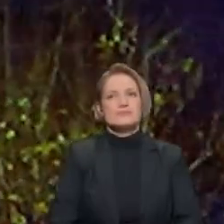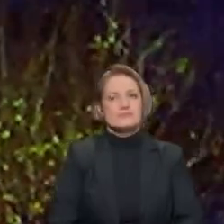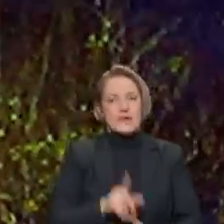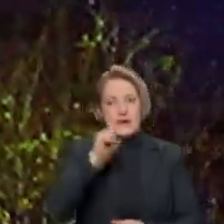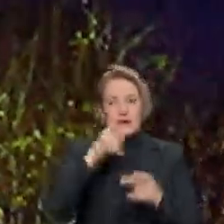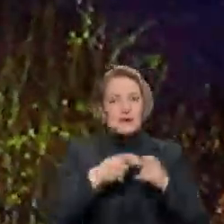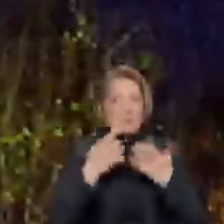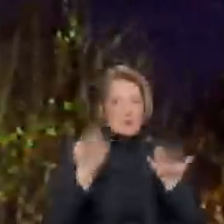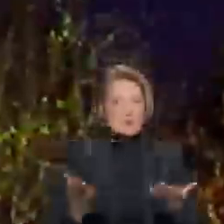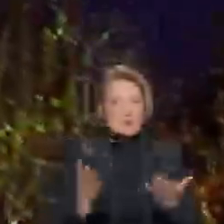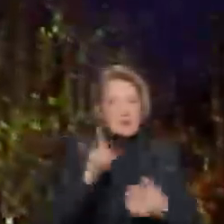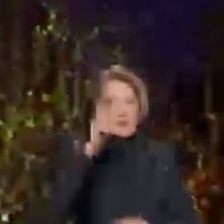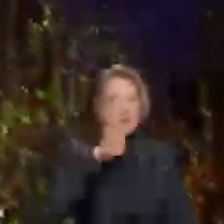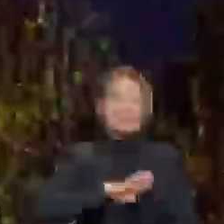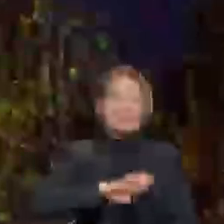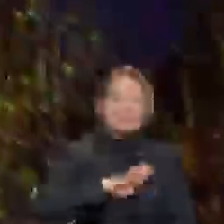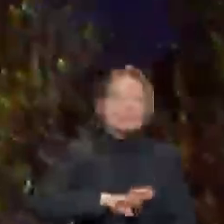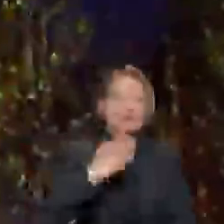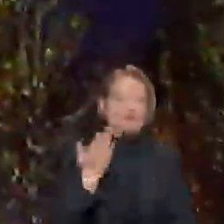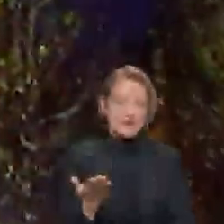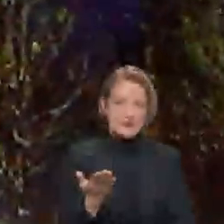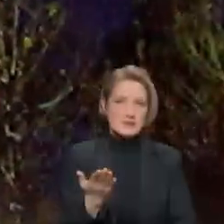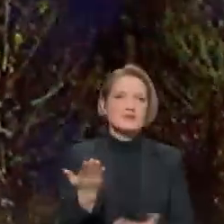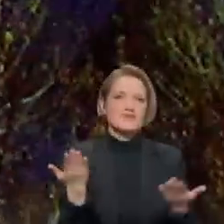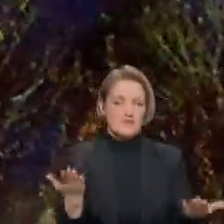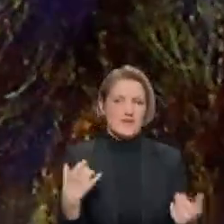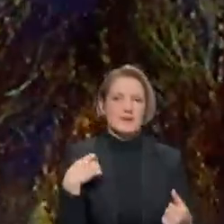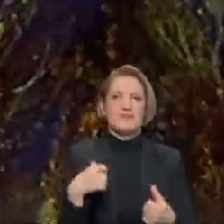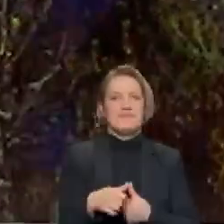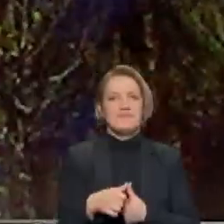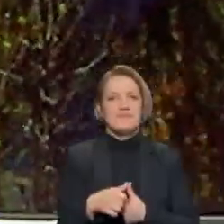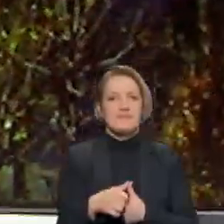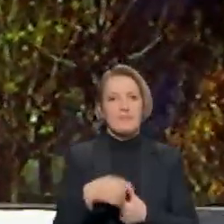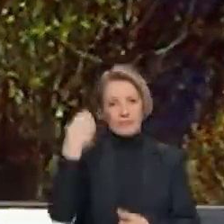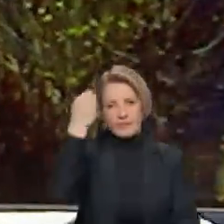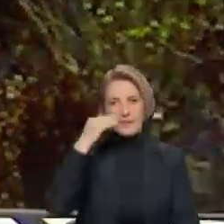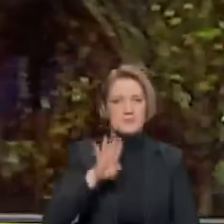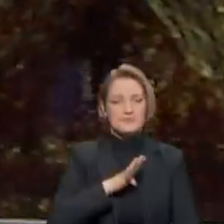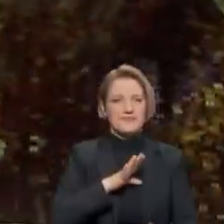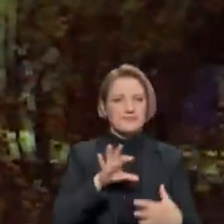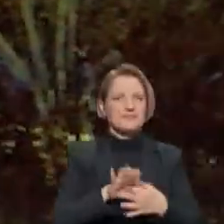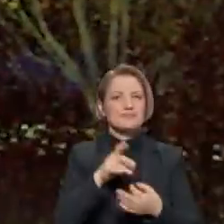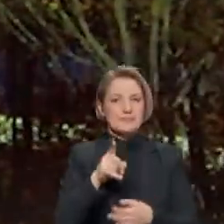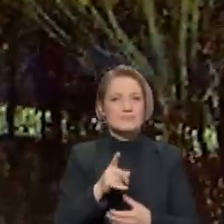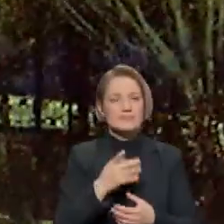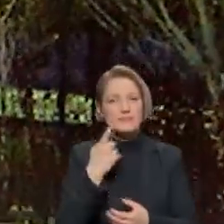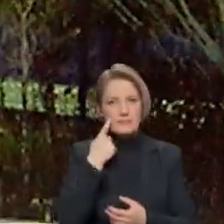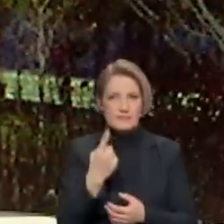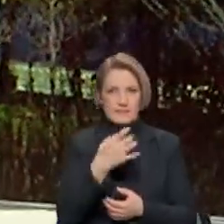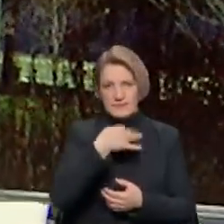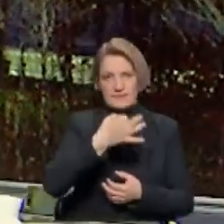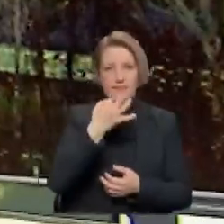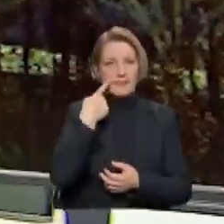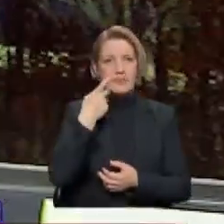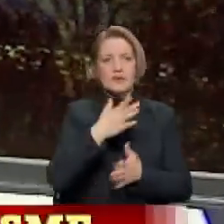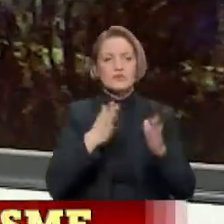Allah rahmet eylesin. Allah sabır versin. Ve yeniden Ekrem İmamoğlu ile ilgili verilen mesajlara dönecek olursak İstanbul